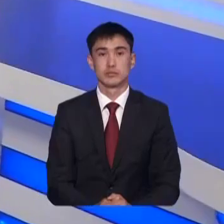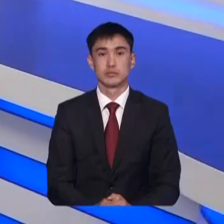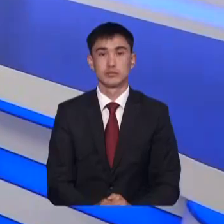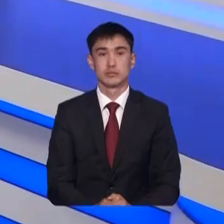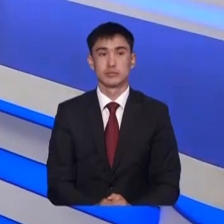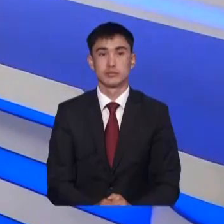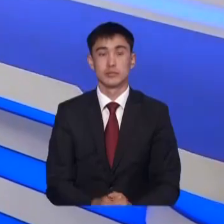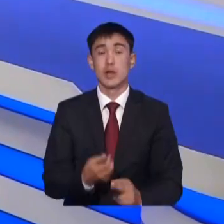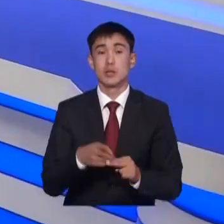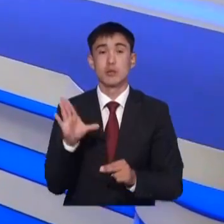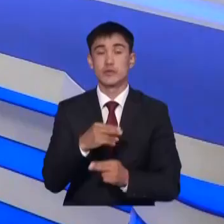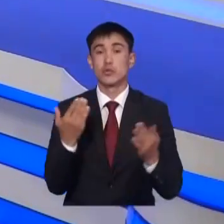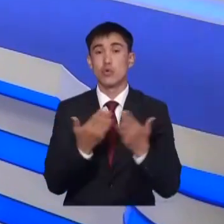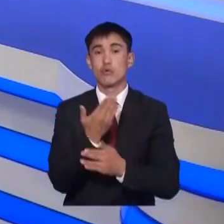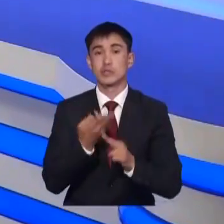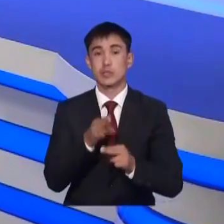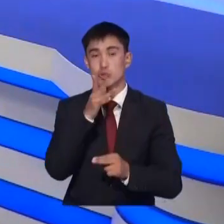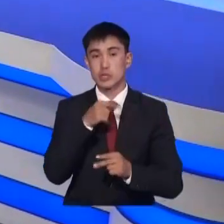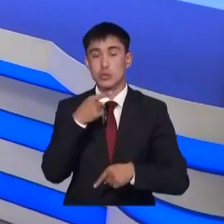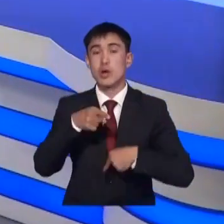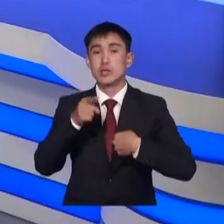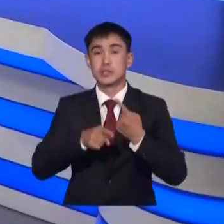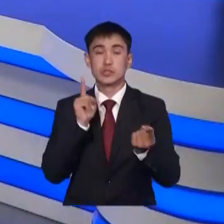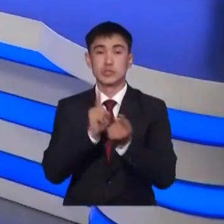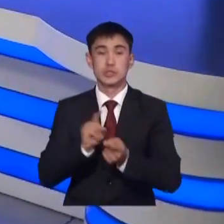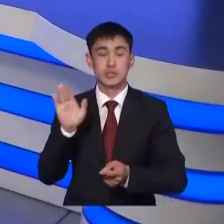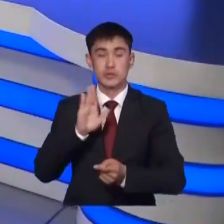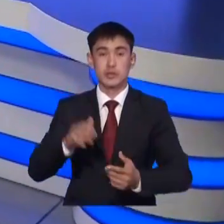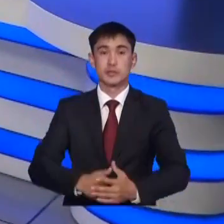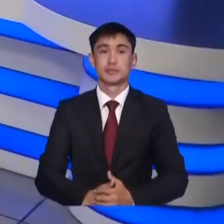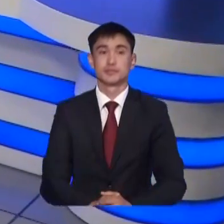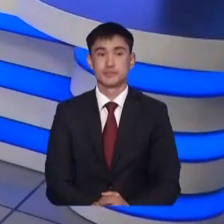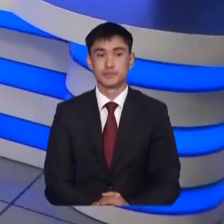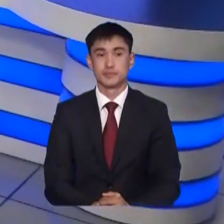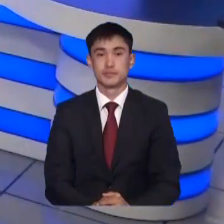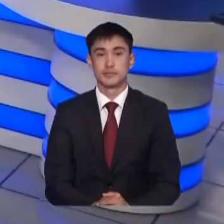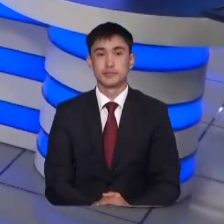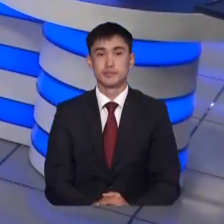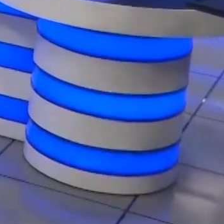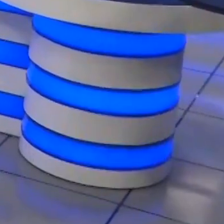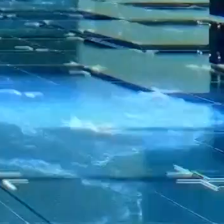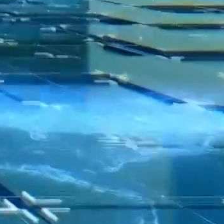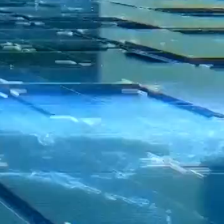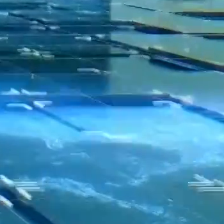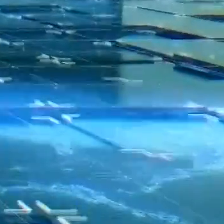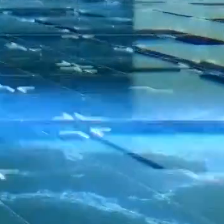тусу это были все новости к этому часу всего вам доброго до следующей встречи в